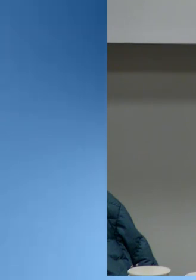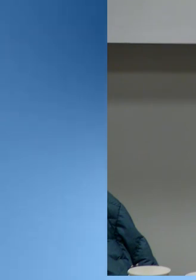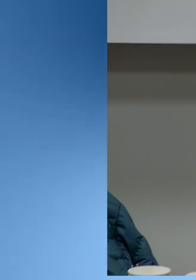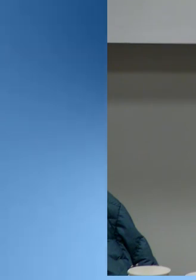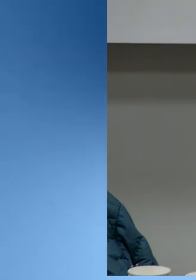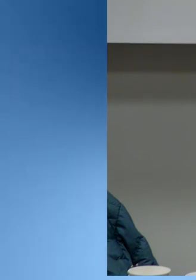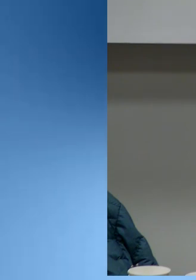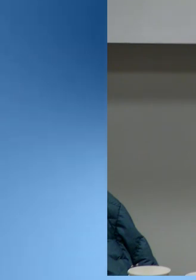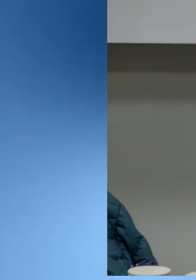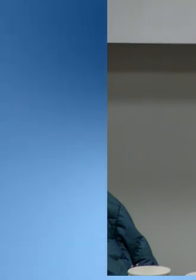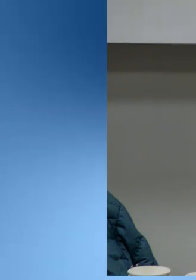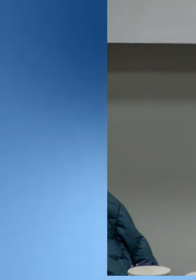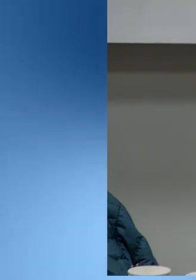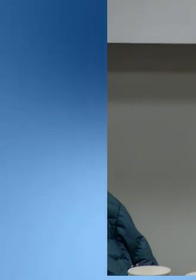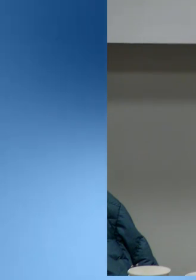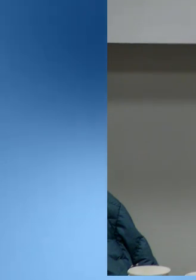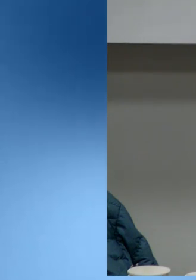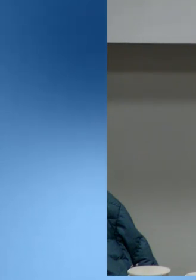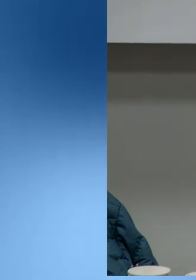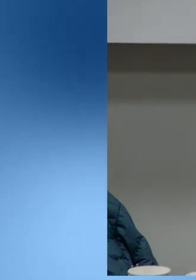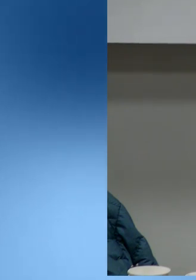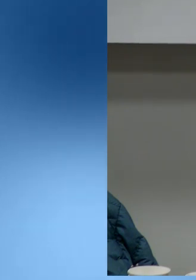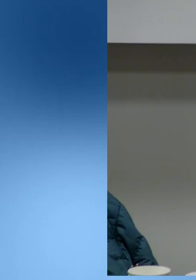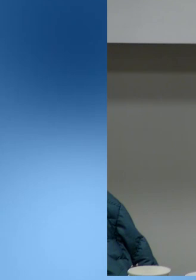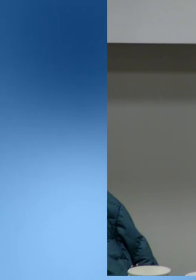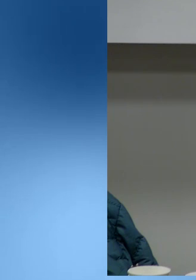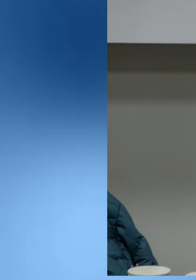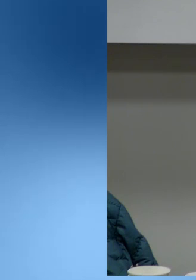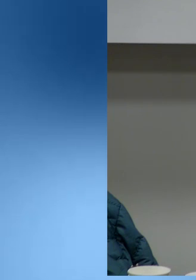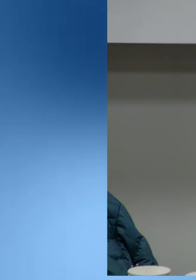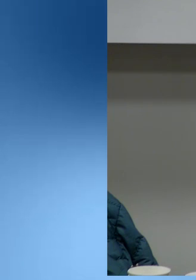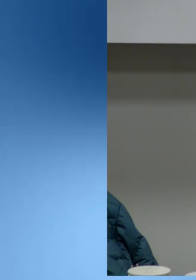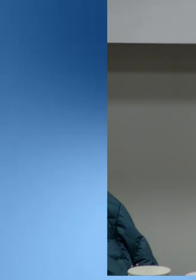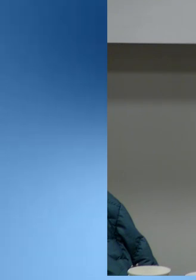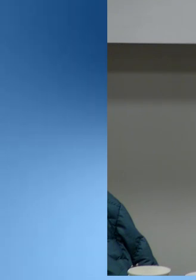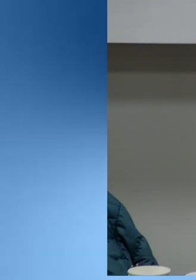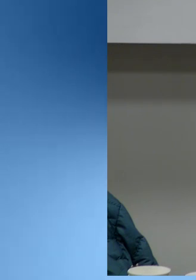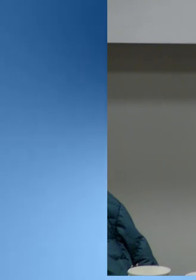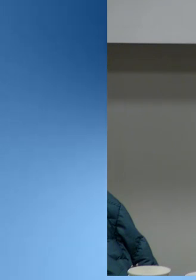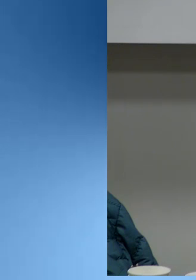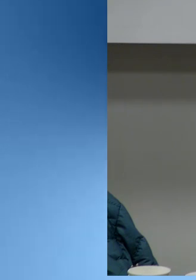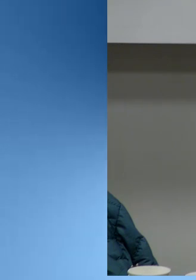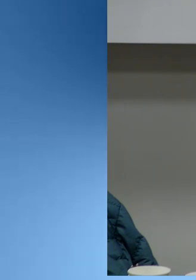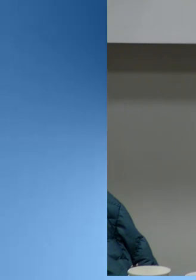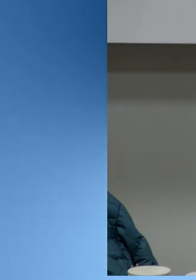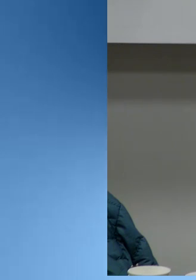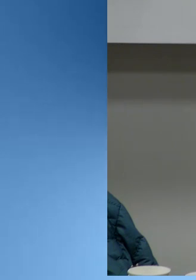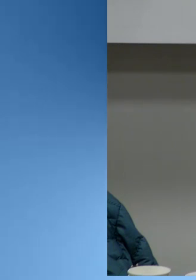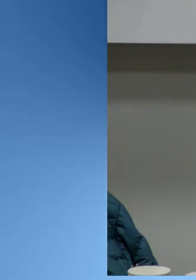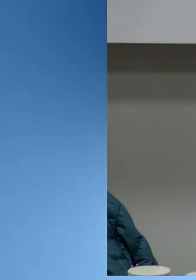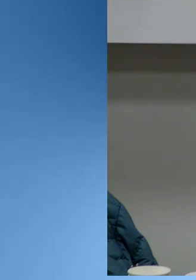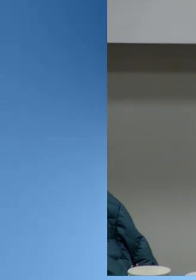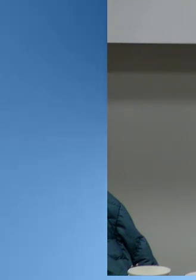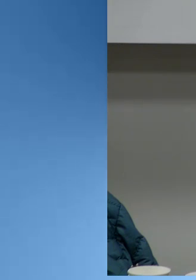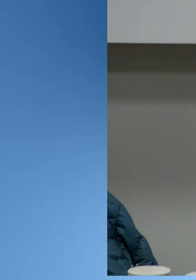sont assurés par l'ensemble des conseillers donc s'il n'y a plus le quarum c'est facile ce conseil s'interrompra de lui-même et sera reconvoqué sans